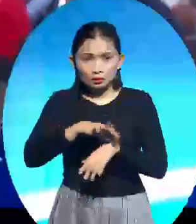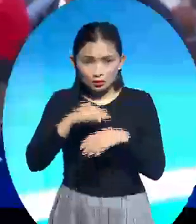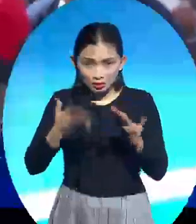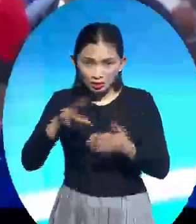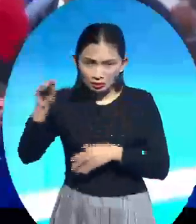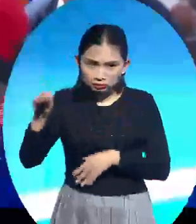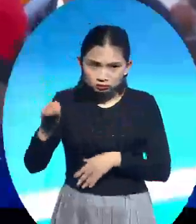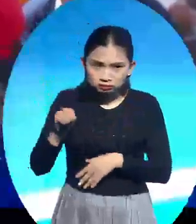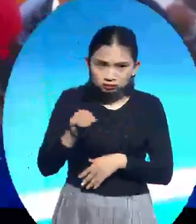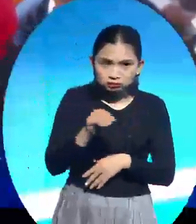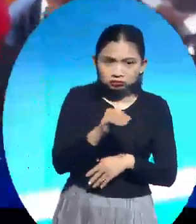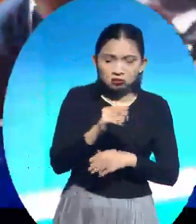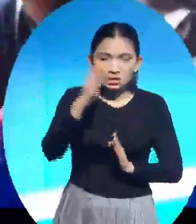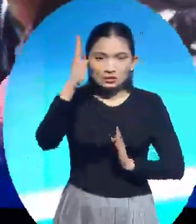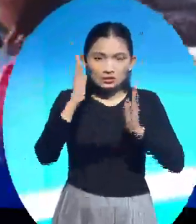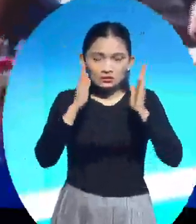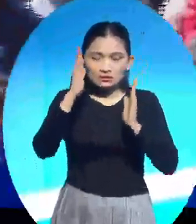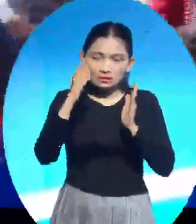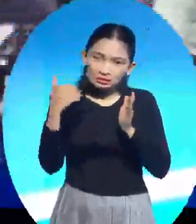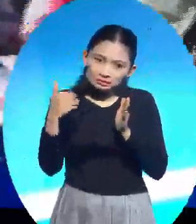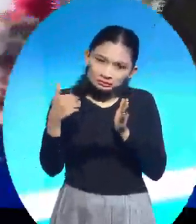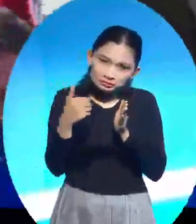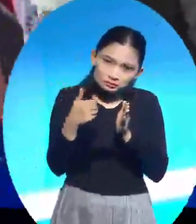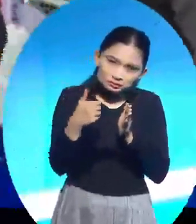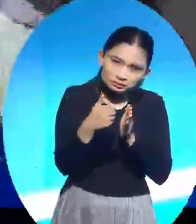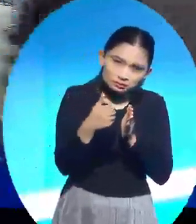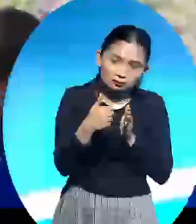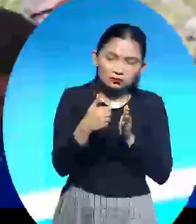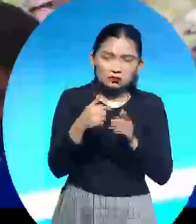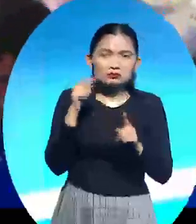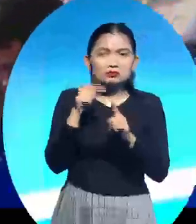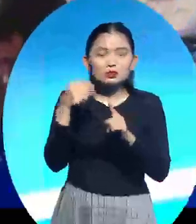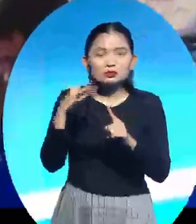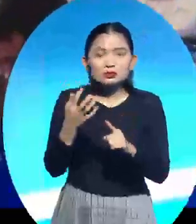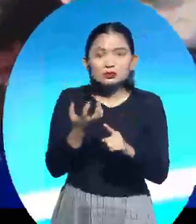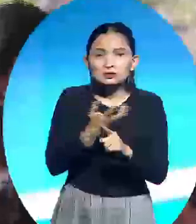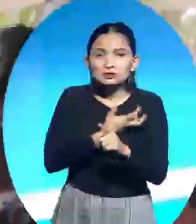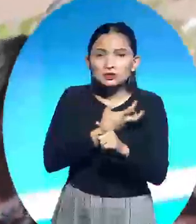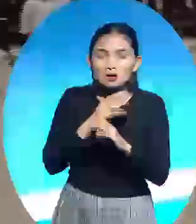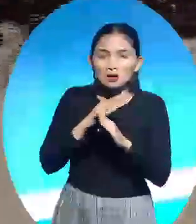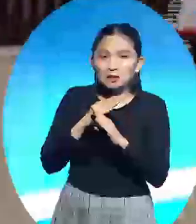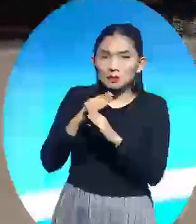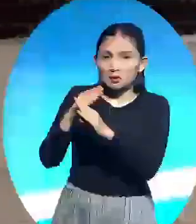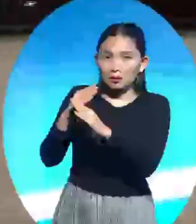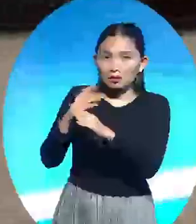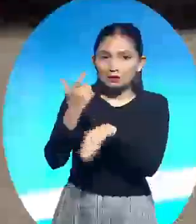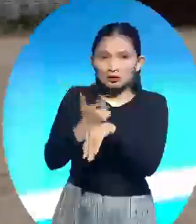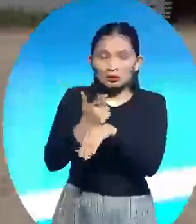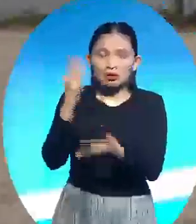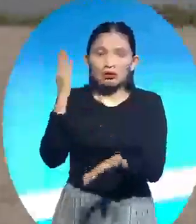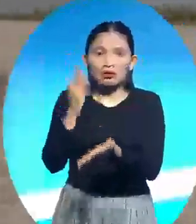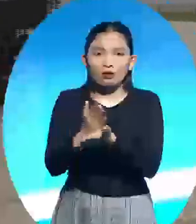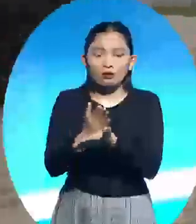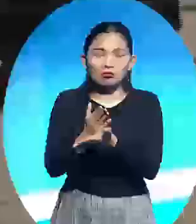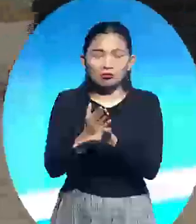bắt đầu đến thành phố tuyhuwana giáp San Diego nhằm tránh làn sóng di cư oa sau khi quy định hết hạn nhà trắng cho biết tổng